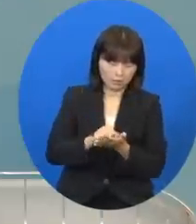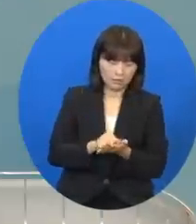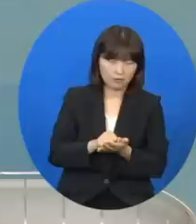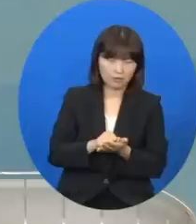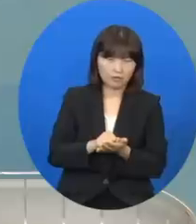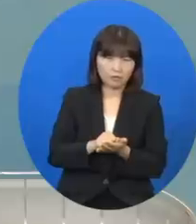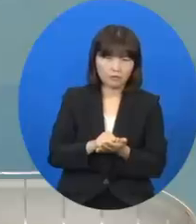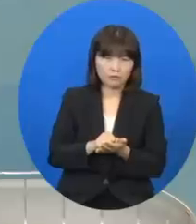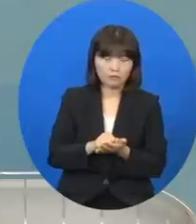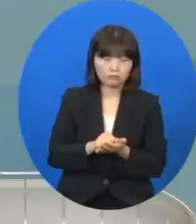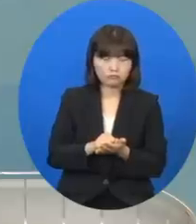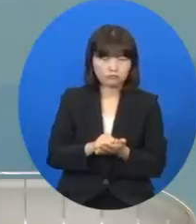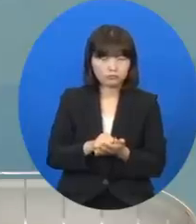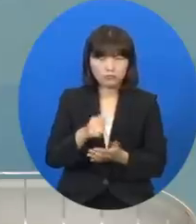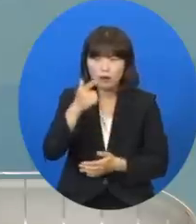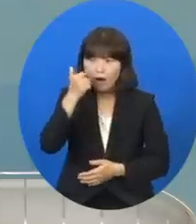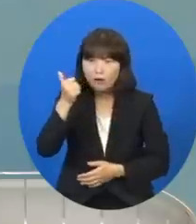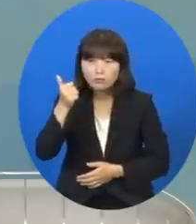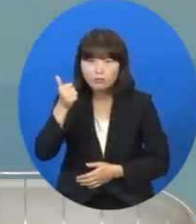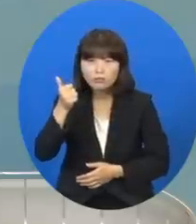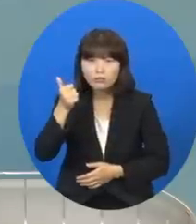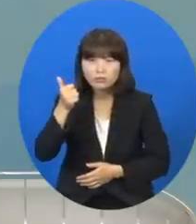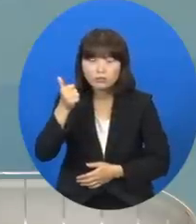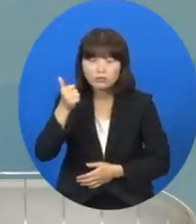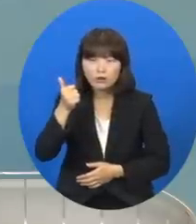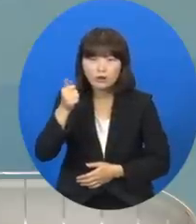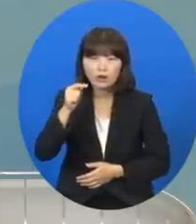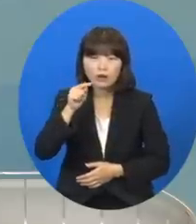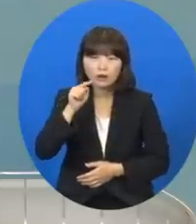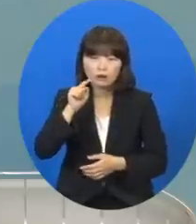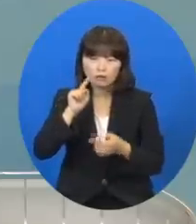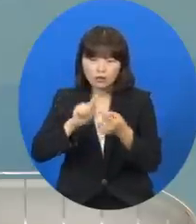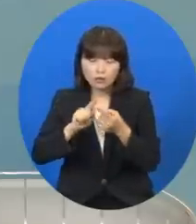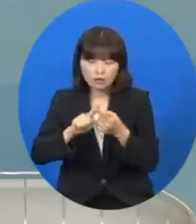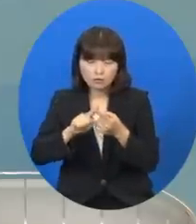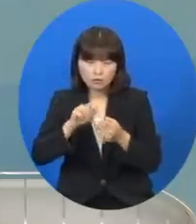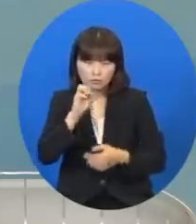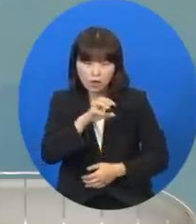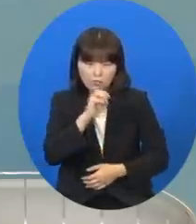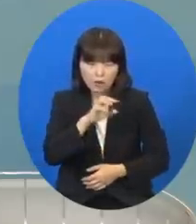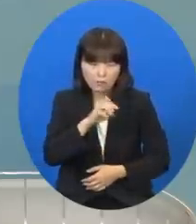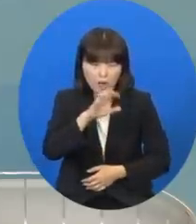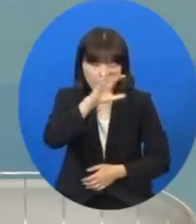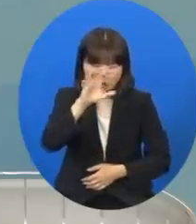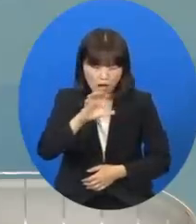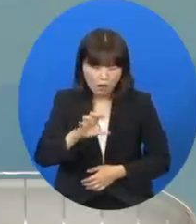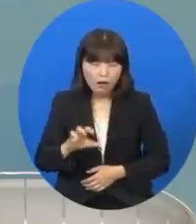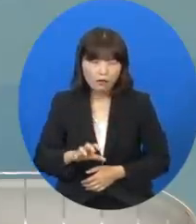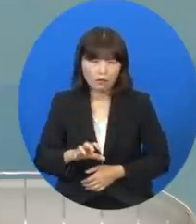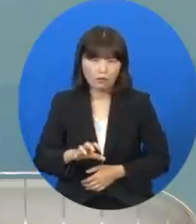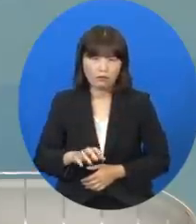그런 아버지가 어디 있겠어요? 그런데 아버지가 그 말을 한두 번 한 게 아닙니다.